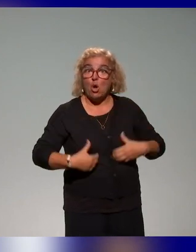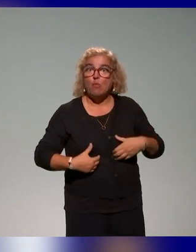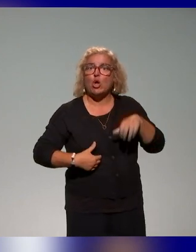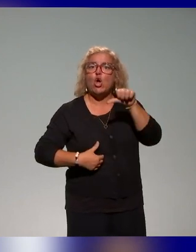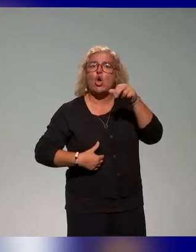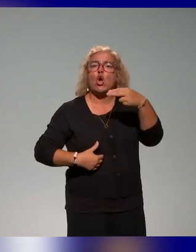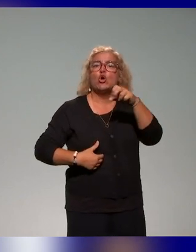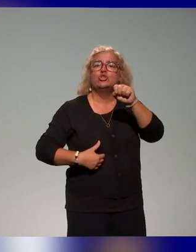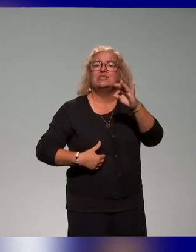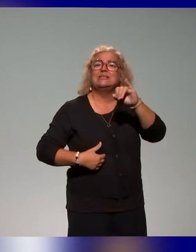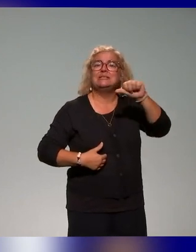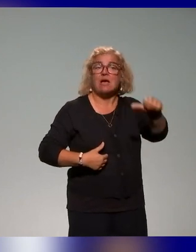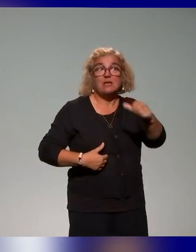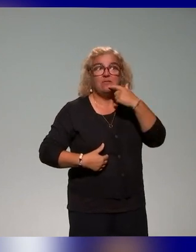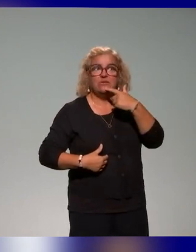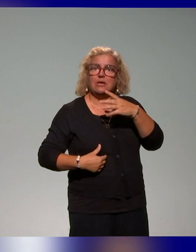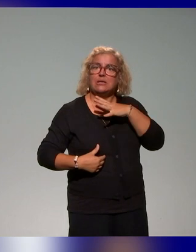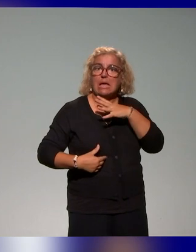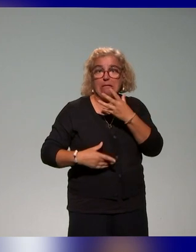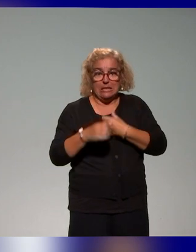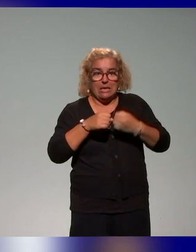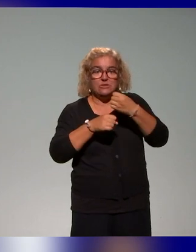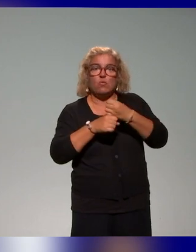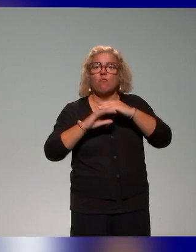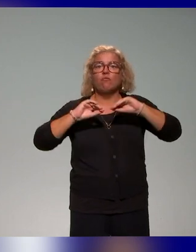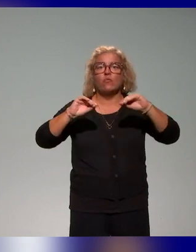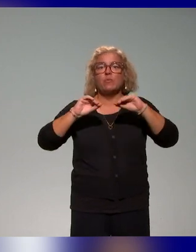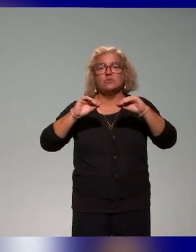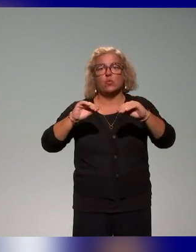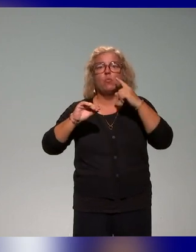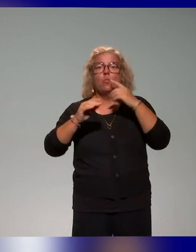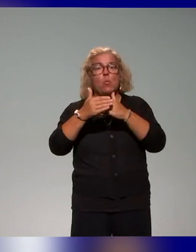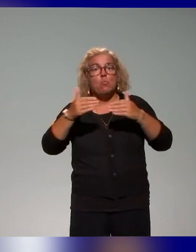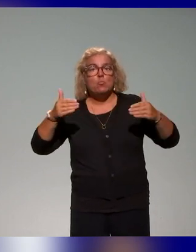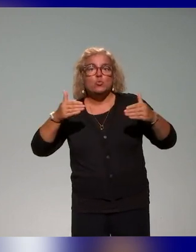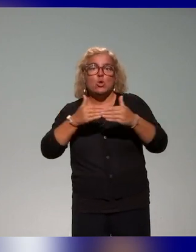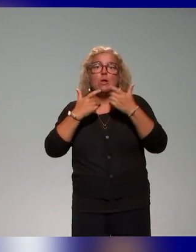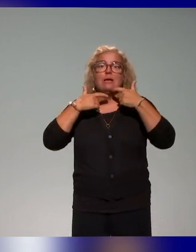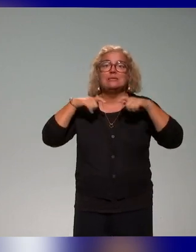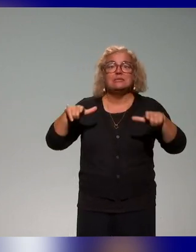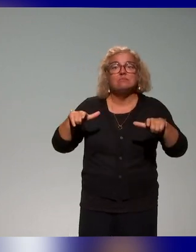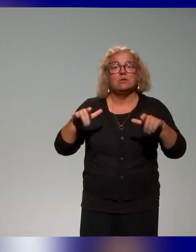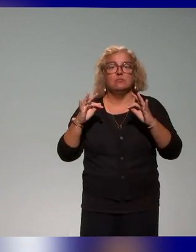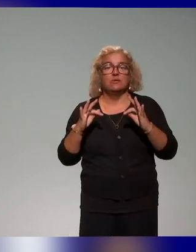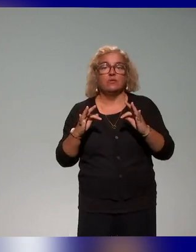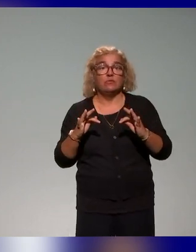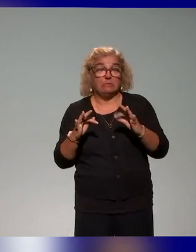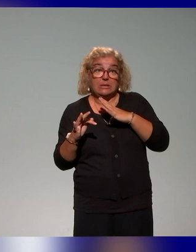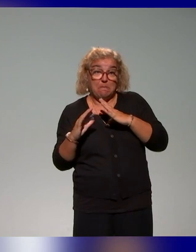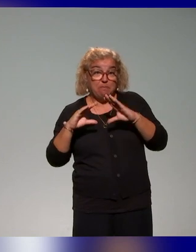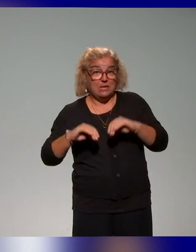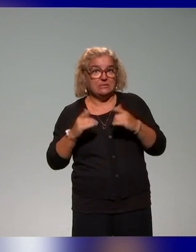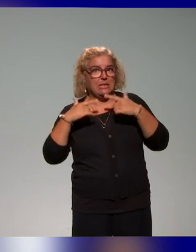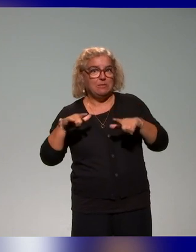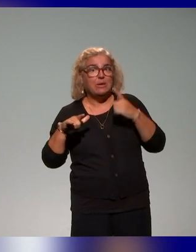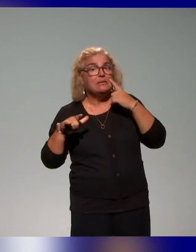a mis en place une formation, comment rendre son Moodle accessible d'un point de vue d'ingénieur pédagogique. Et aux dernières nouvelles, il restait de la place. Donc,